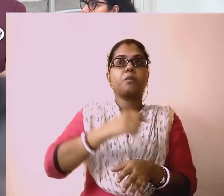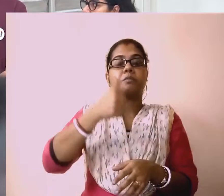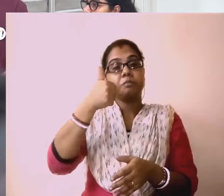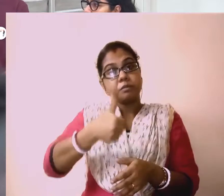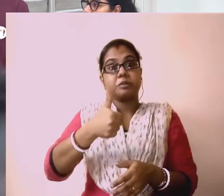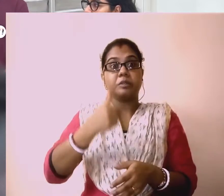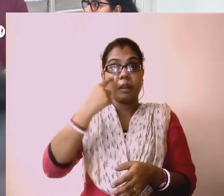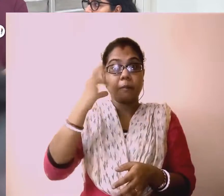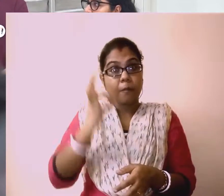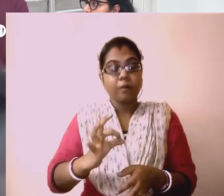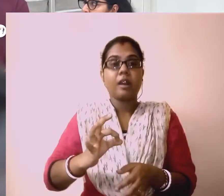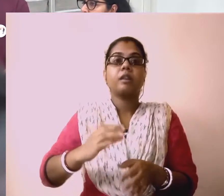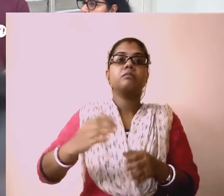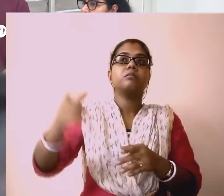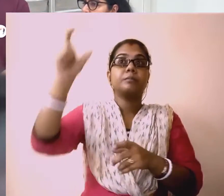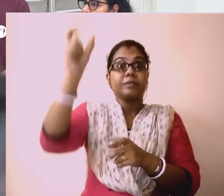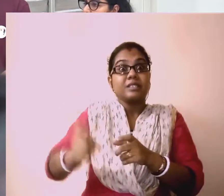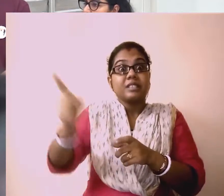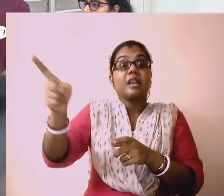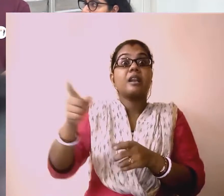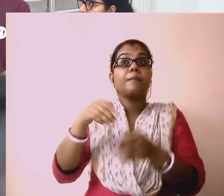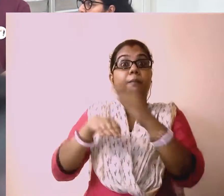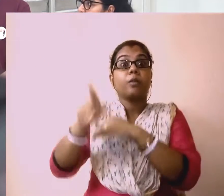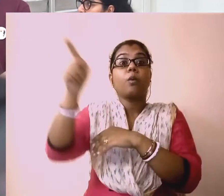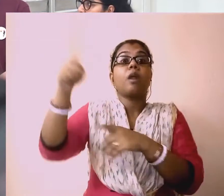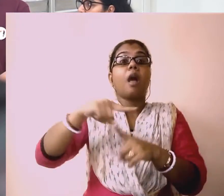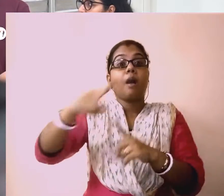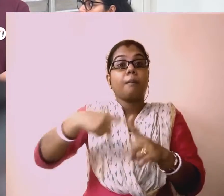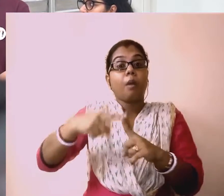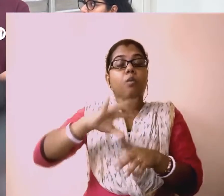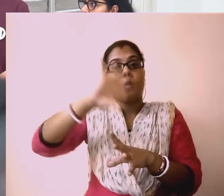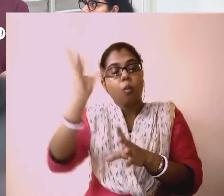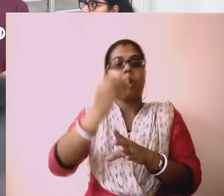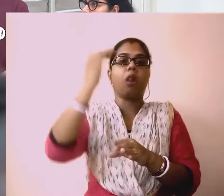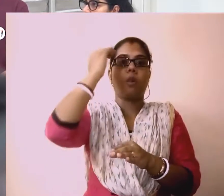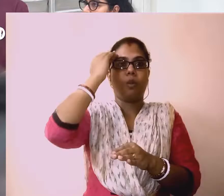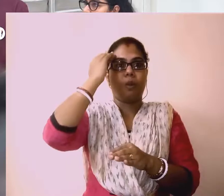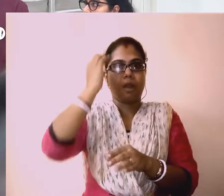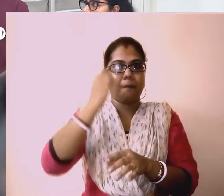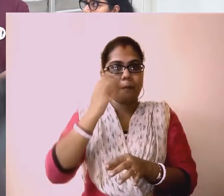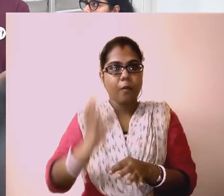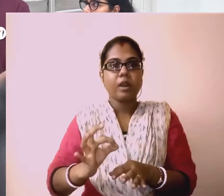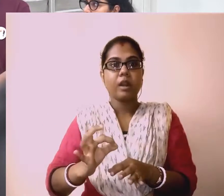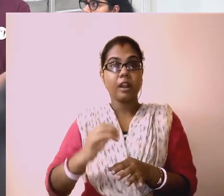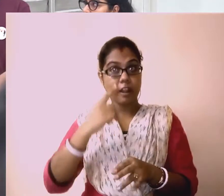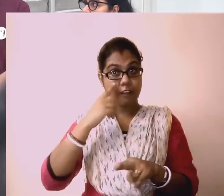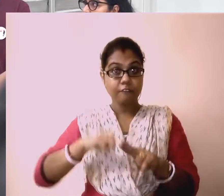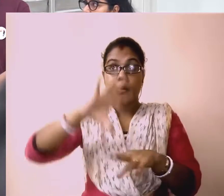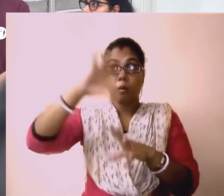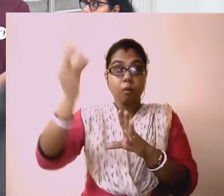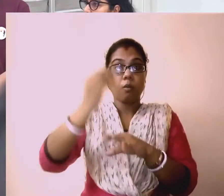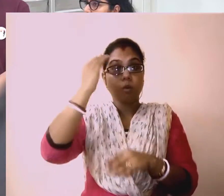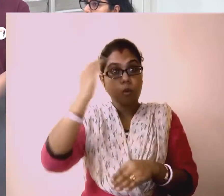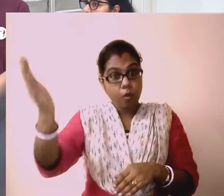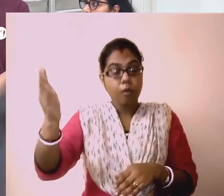आप इन्वेस्टमेंट पिच के अलावा भी अगर आप कभी भी किसी से बात कर रहे हैं तो ये बाहरी तरीके से आवश्यक है कि आप